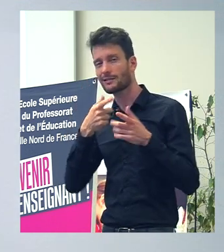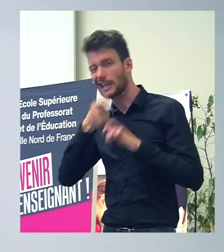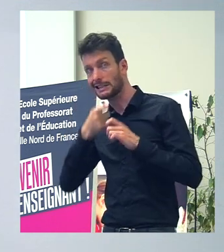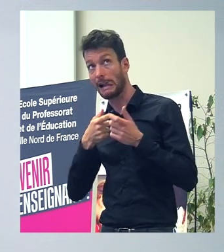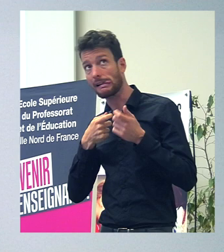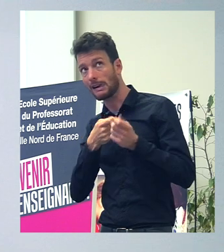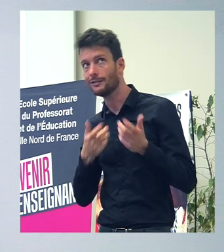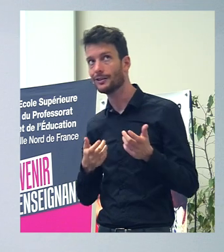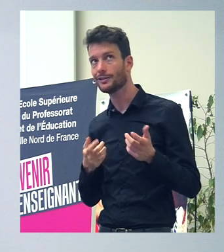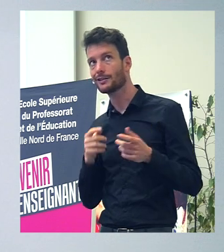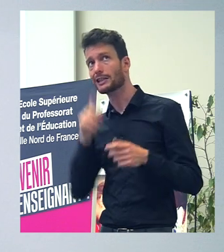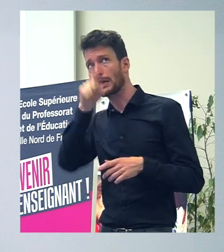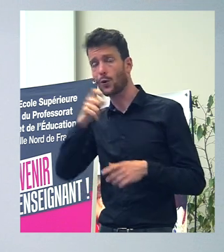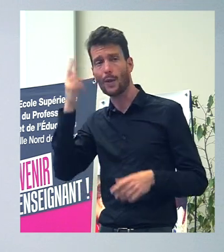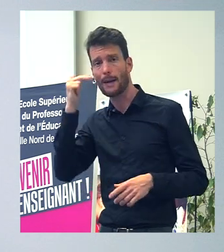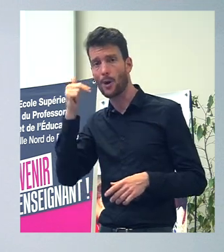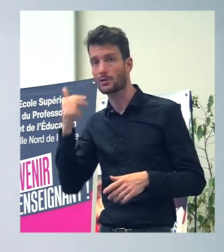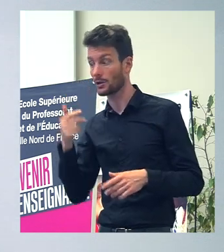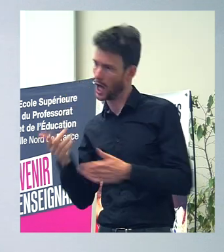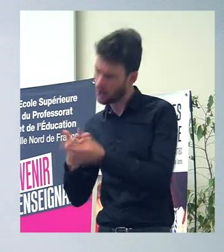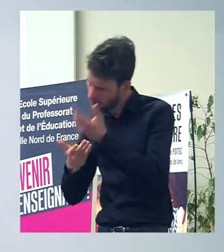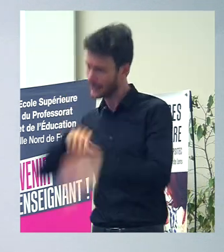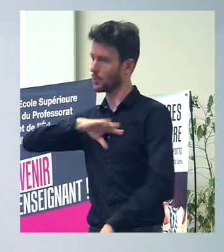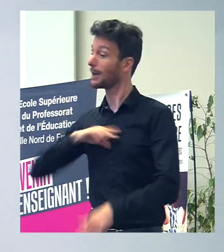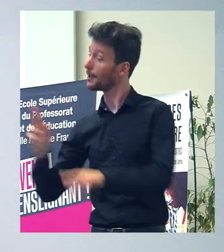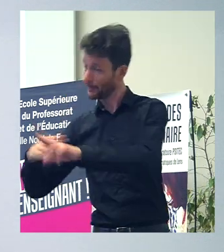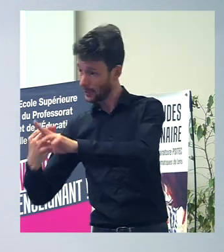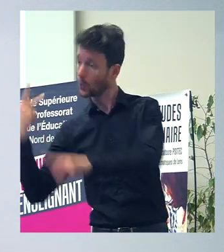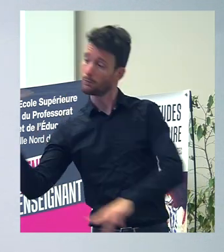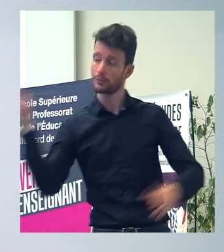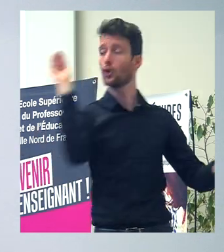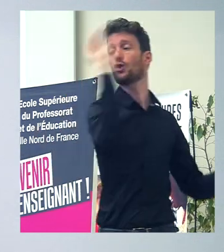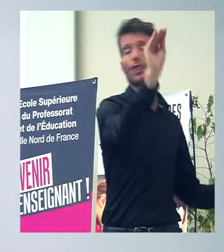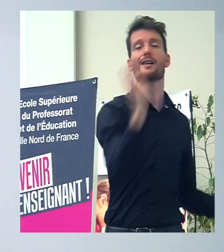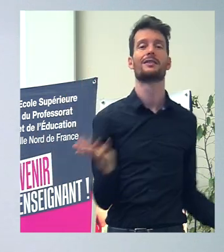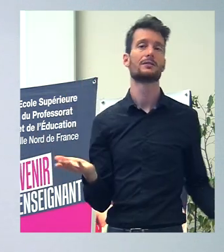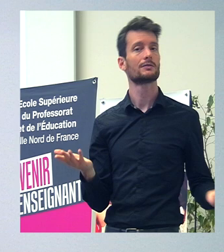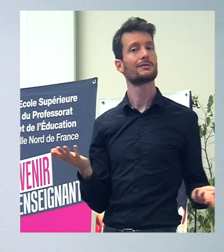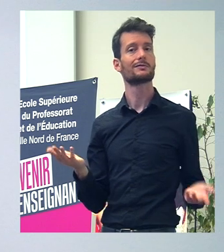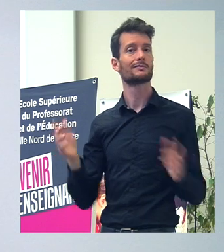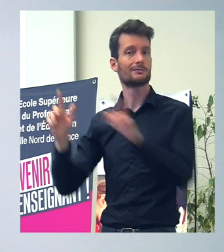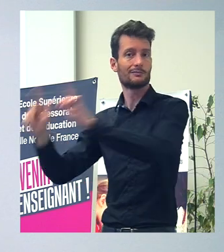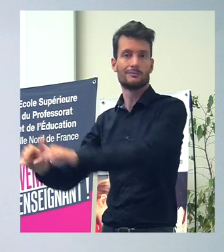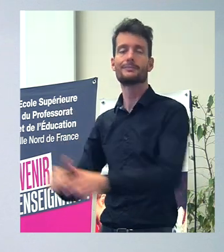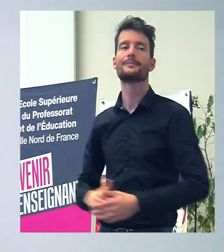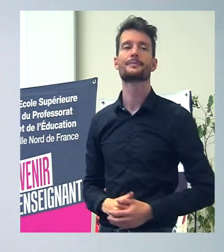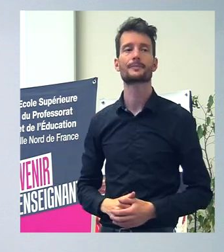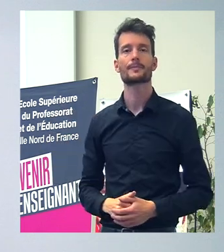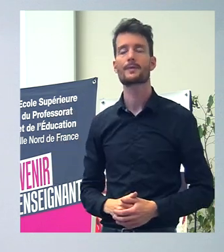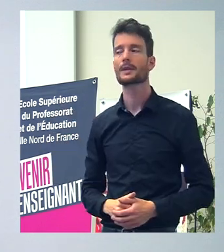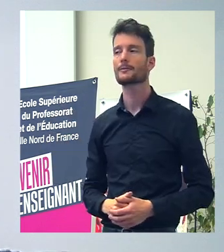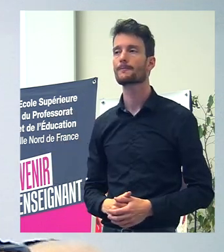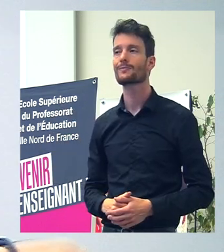et qui vont donc poser n'importe quelle question. Le nom pour responsabiliser l'élève qui la pose, et aussi